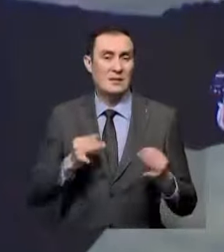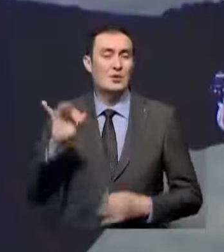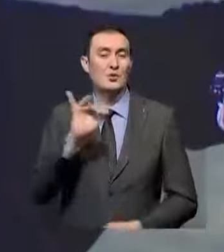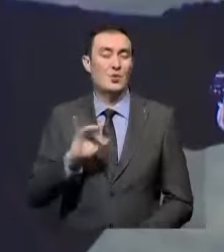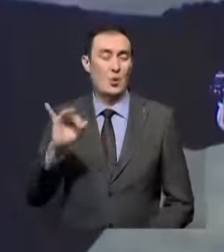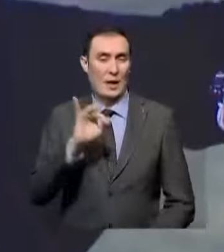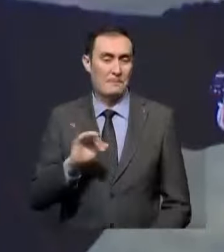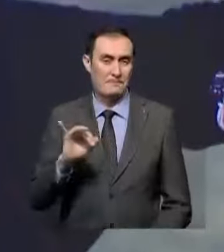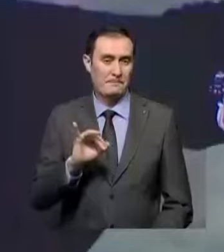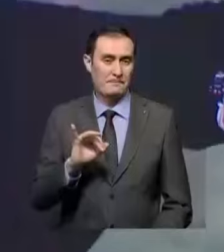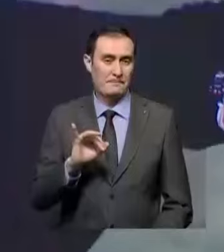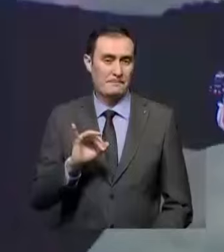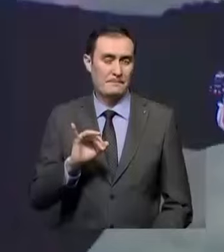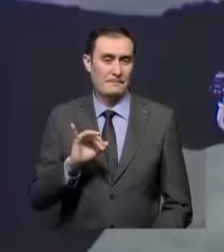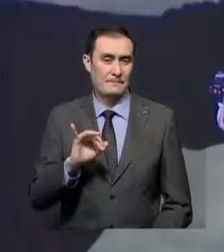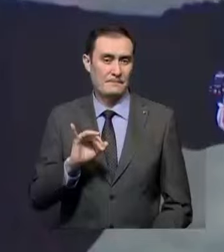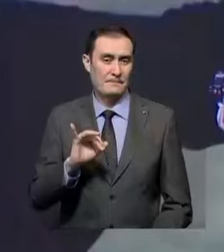история.